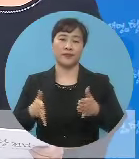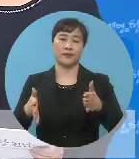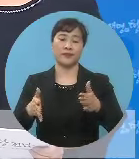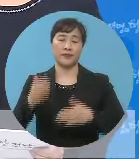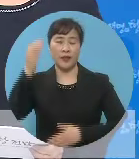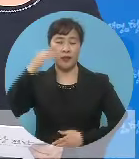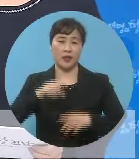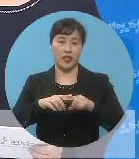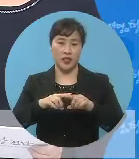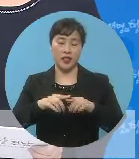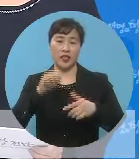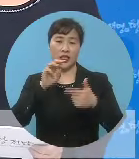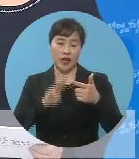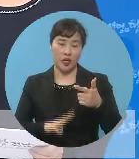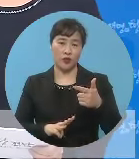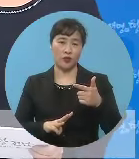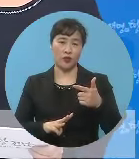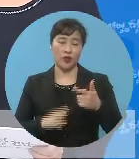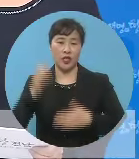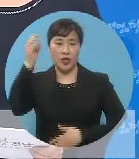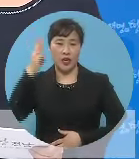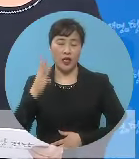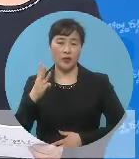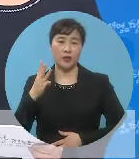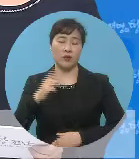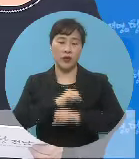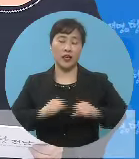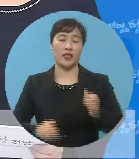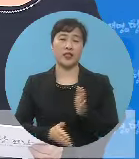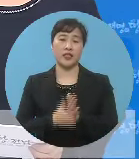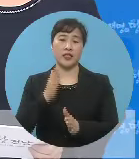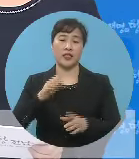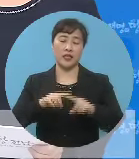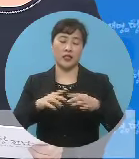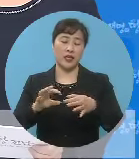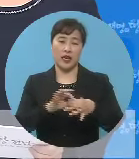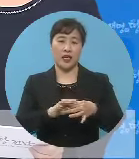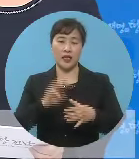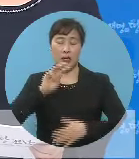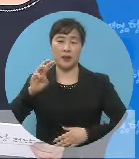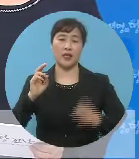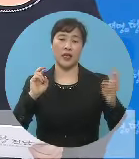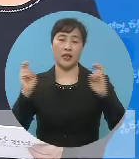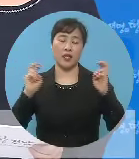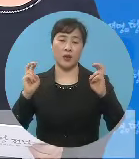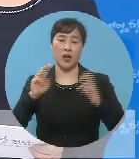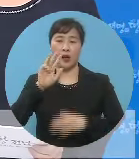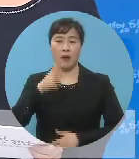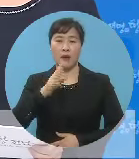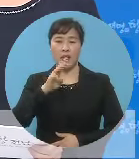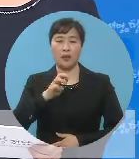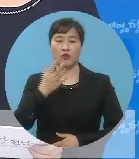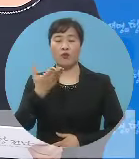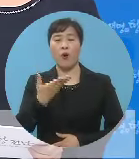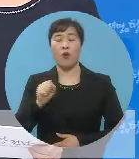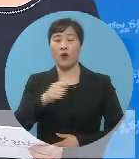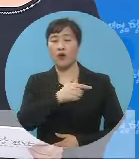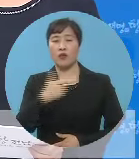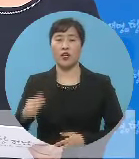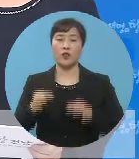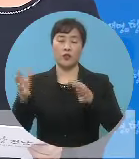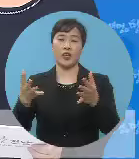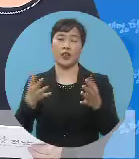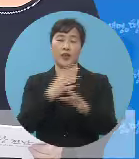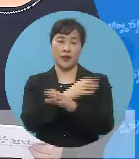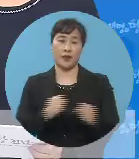전라남도와 한전, 나주시, 광주광역시는 에너지 관련 30개 기업과 839억 원 규모의 투자